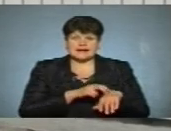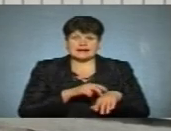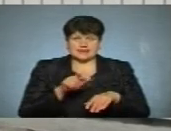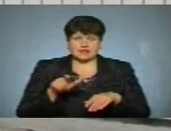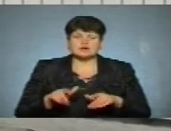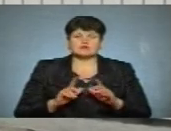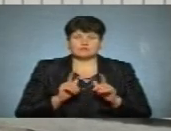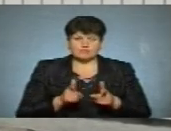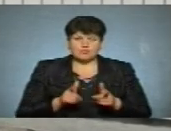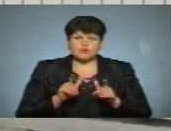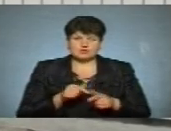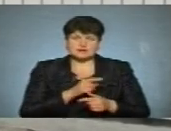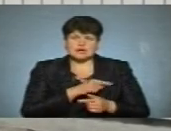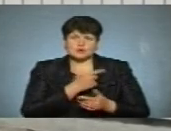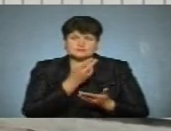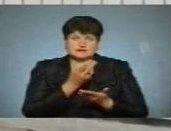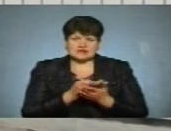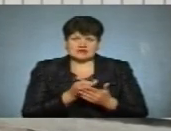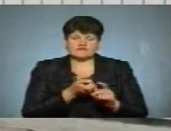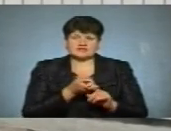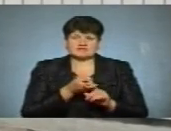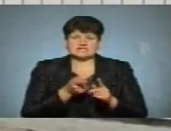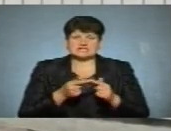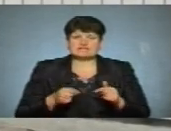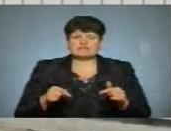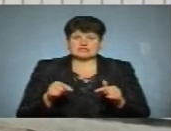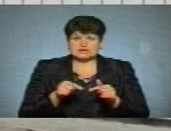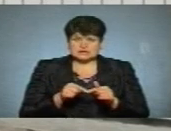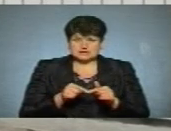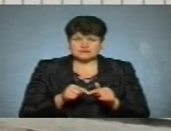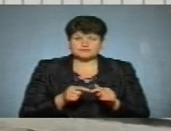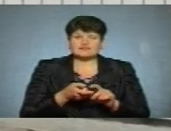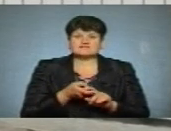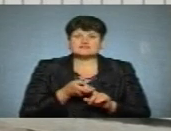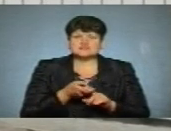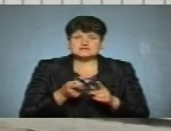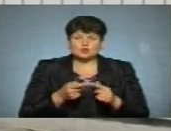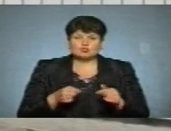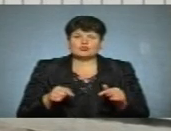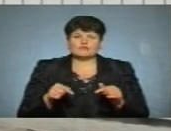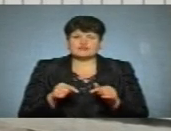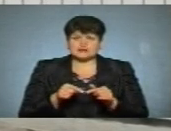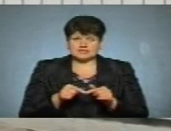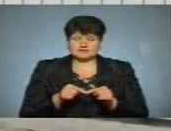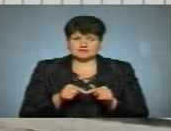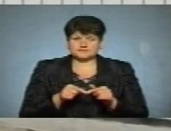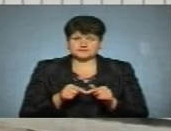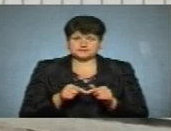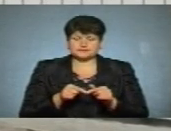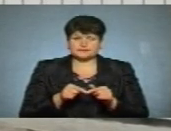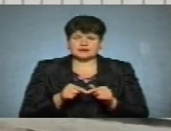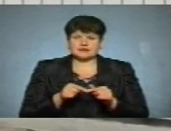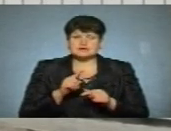згоду на госпіталізацію в інфекційне відділення. В інфекційному відділенні за